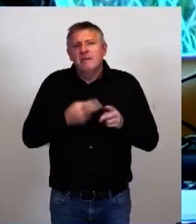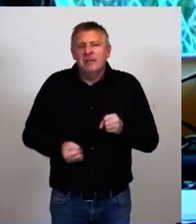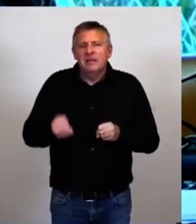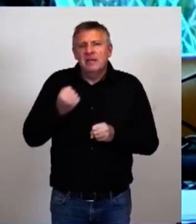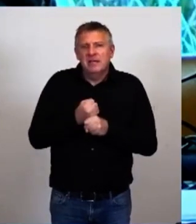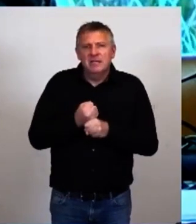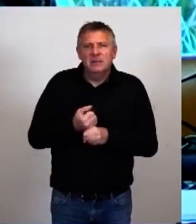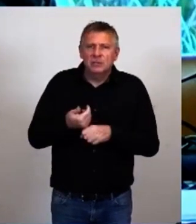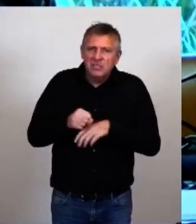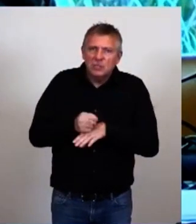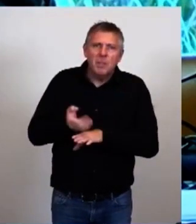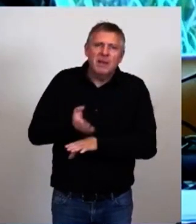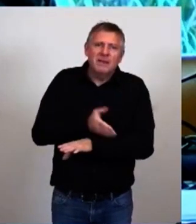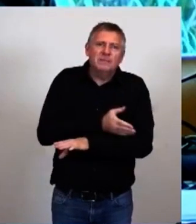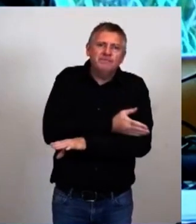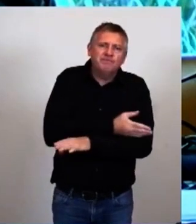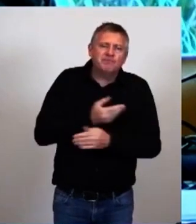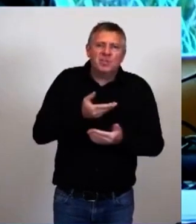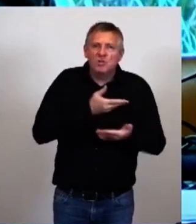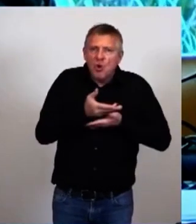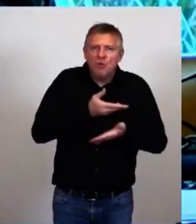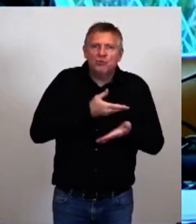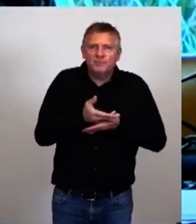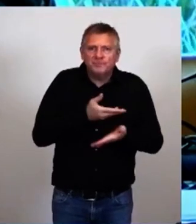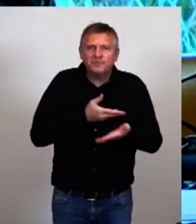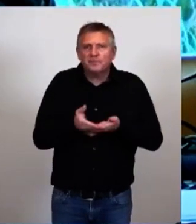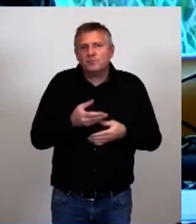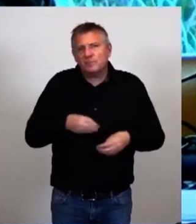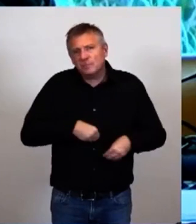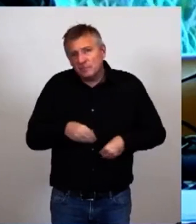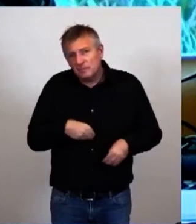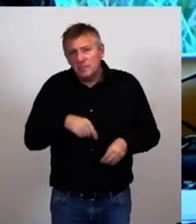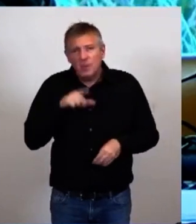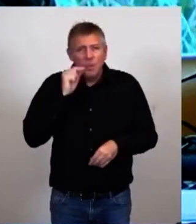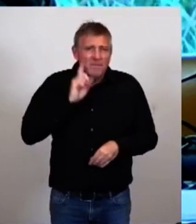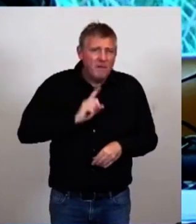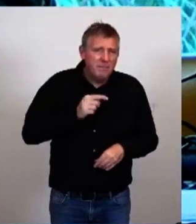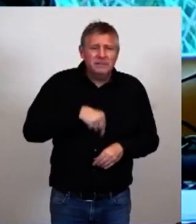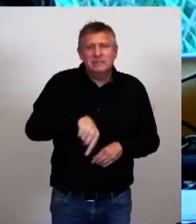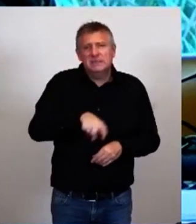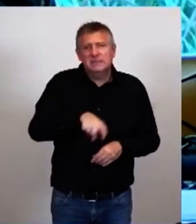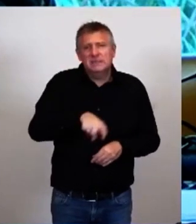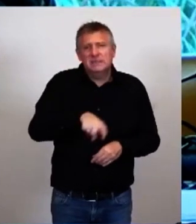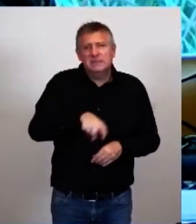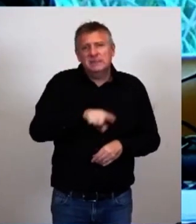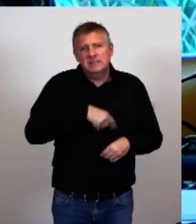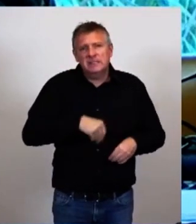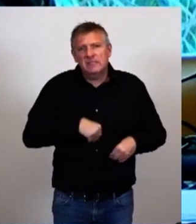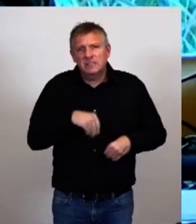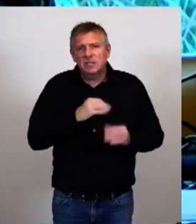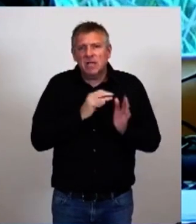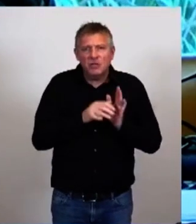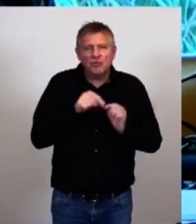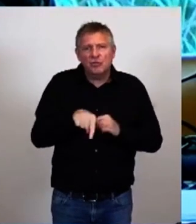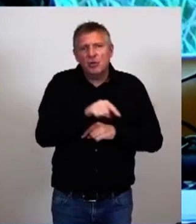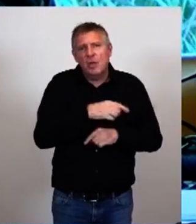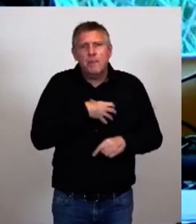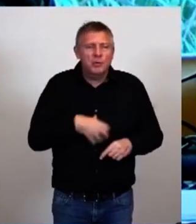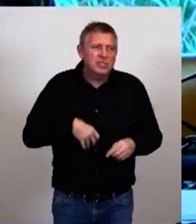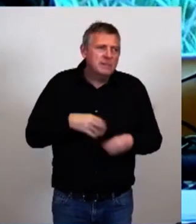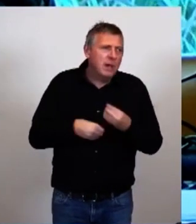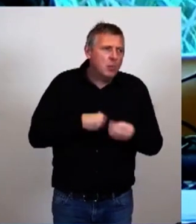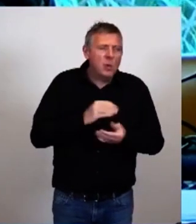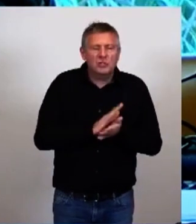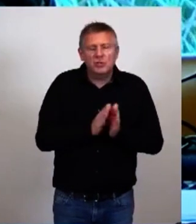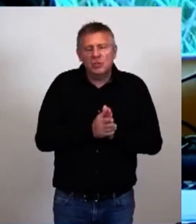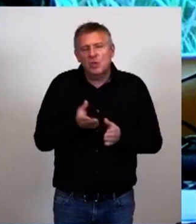après de longues semaines, là aussi, d'échanges avec les directrices et les directeurs des structures, qu'elles soient municipales,